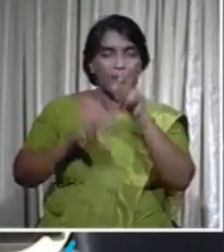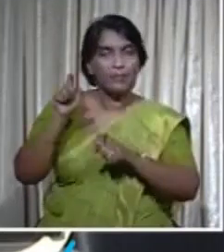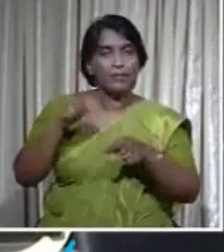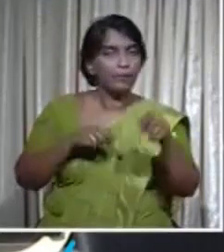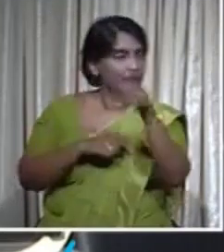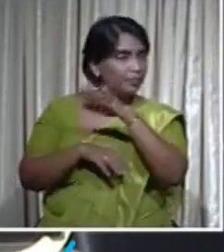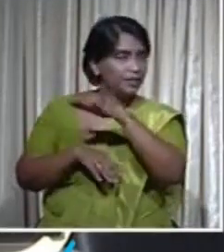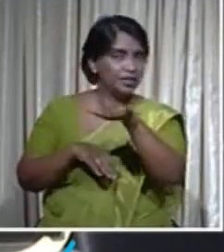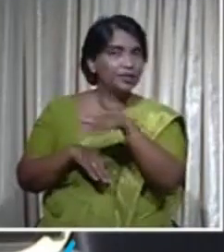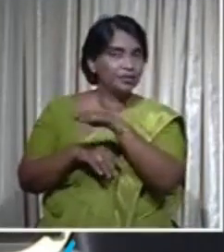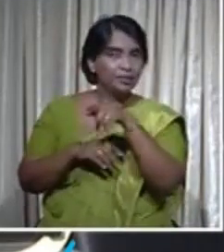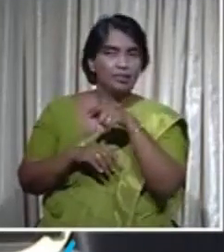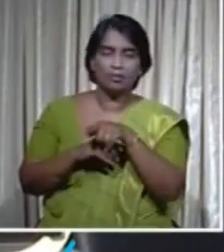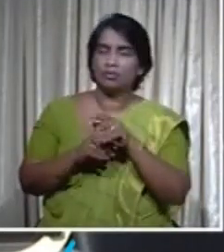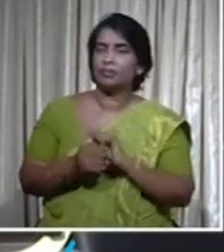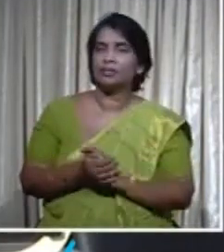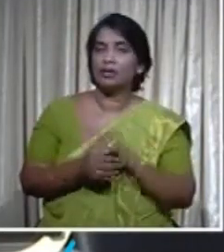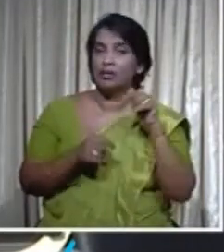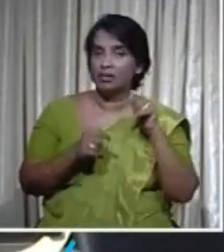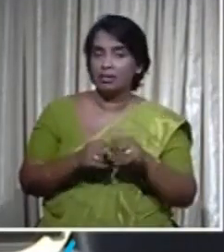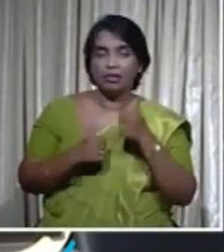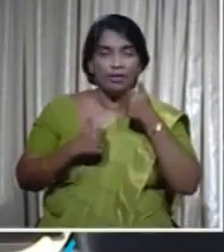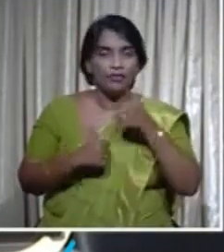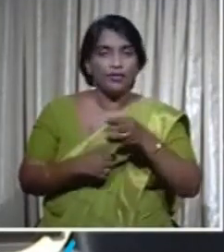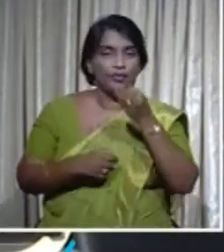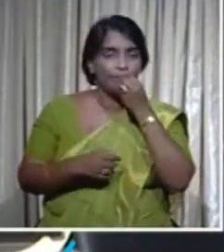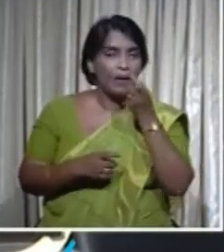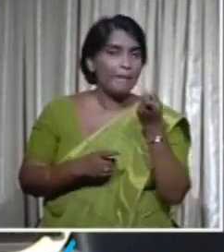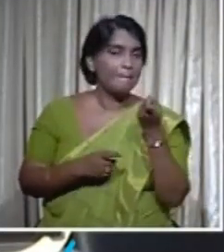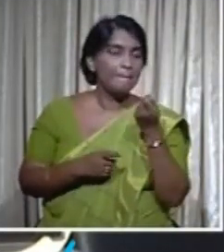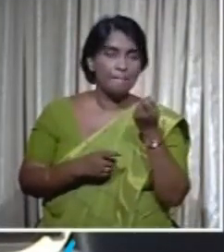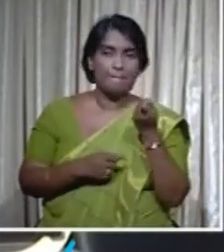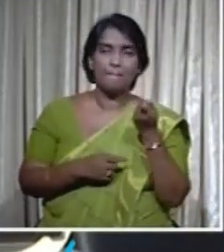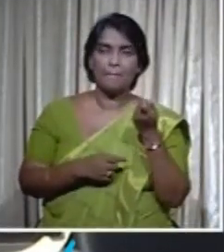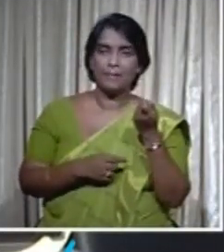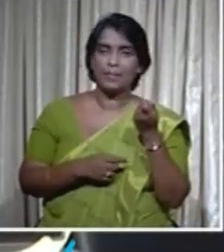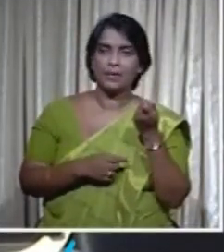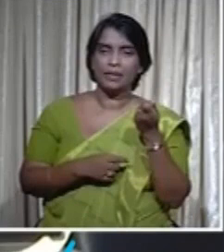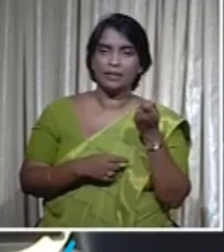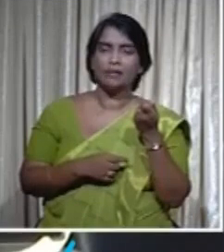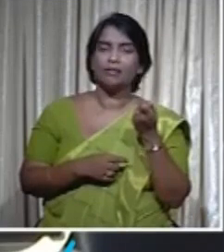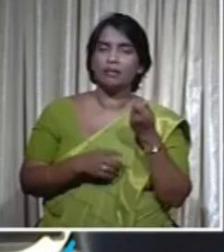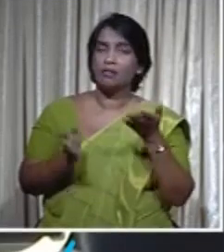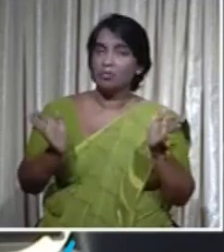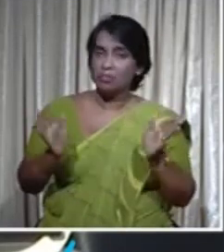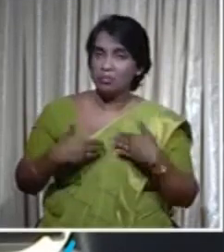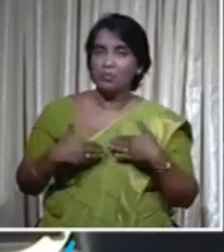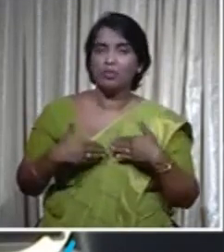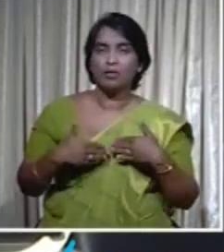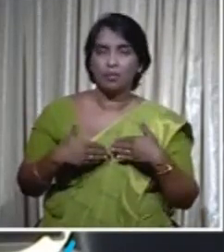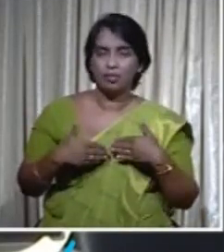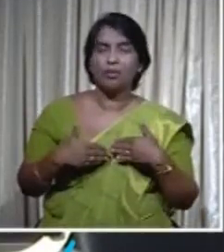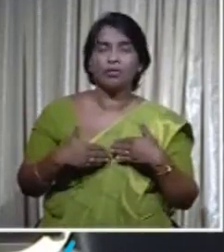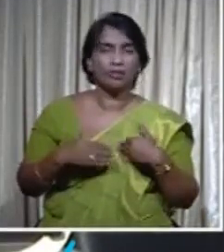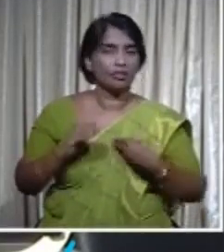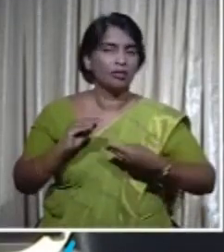இந்த விலைவாசி உயர்வை இன்னும் உயரும் என்று சொல்லுகின்ற நிலை